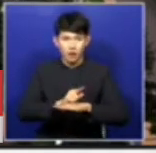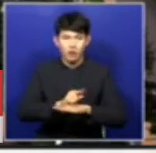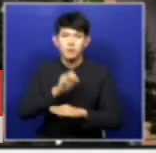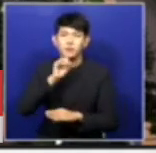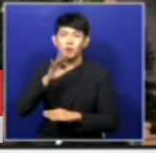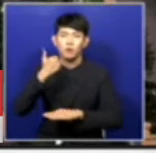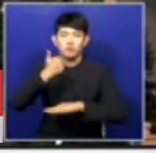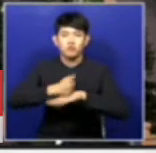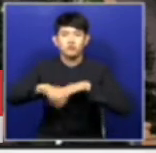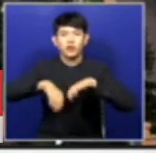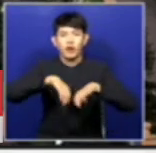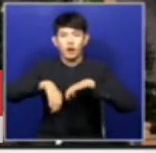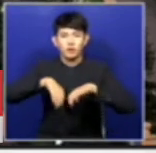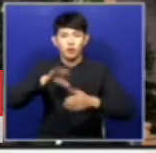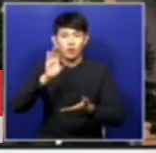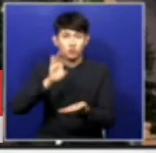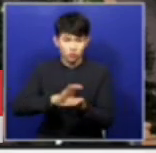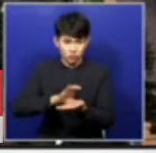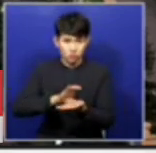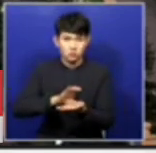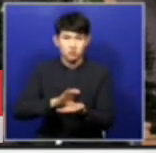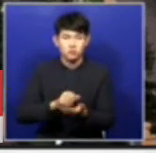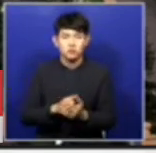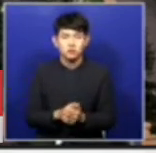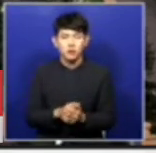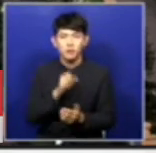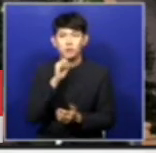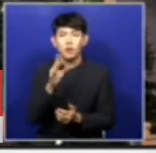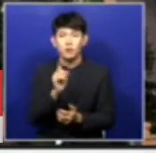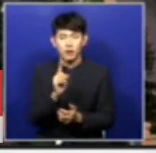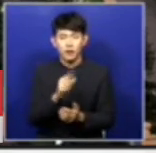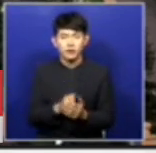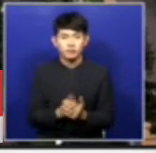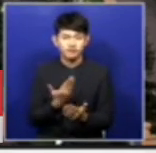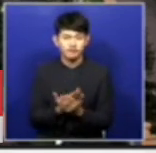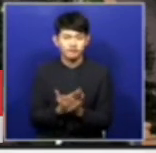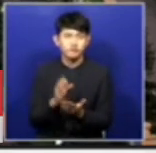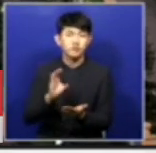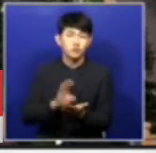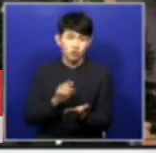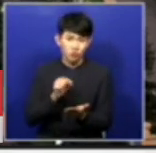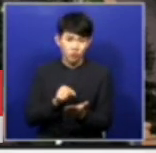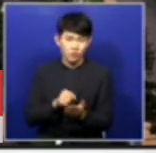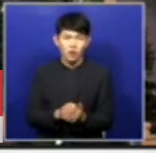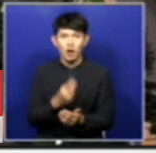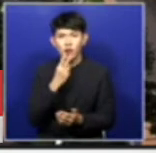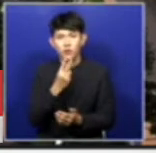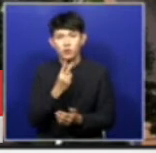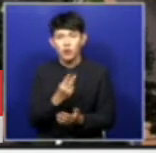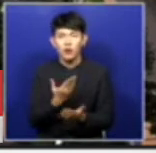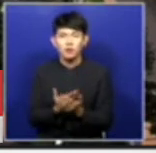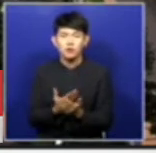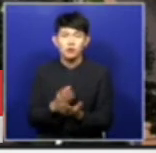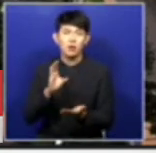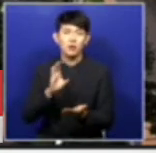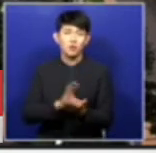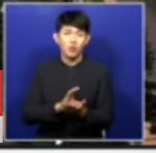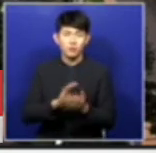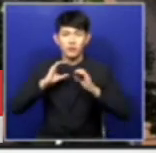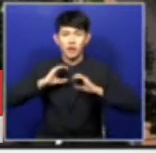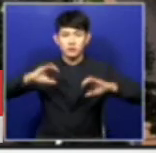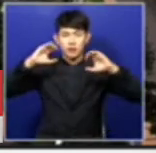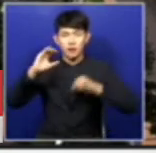บริหารกองทุนนะครับว่าเงินเหล่านี้แม้ว่ามันจะไม่ใช่เงินของราช